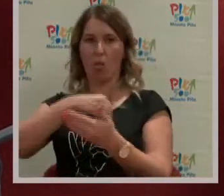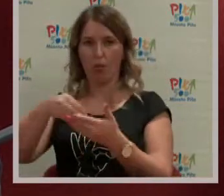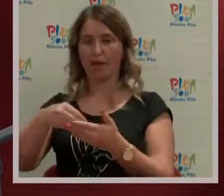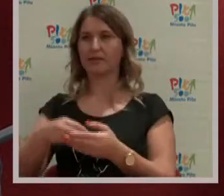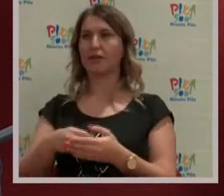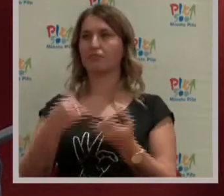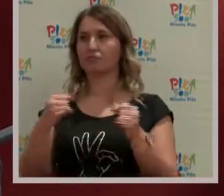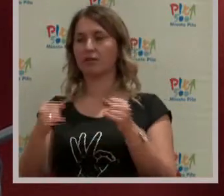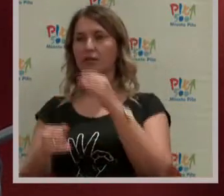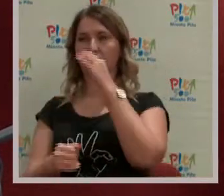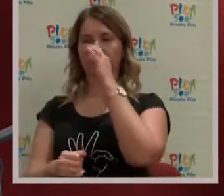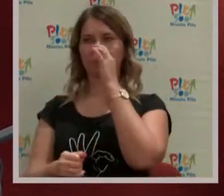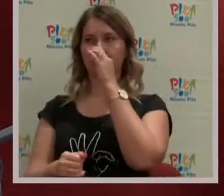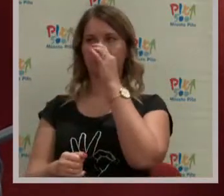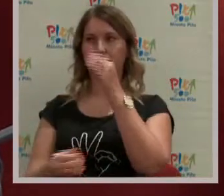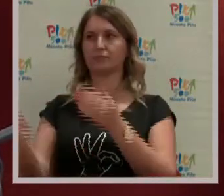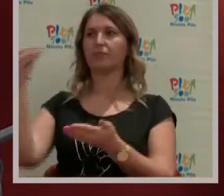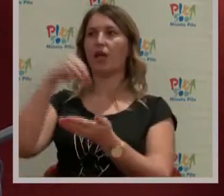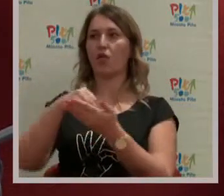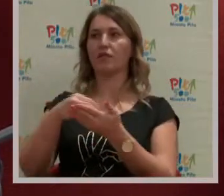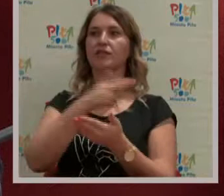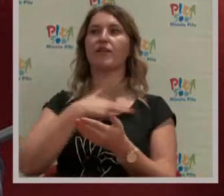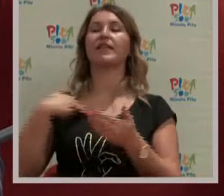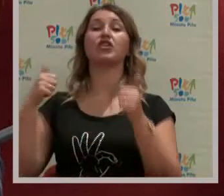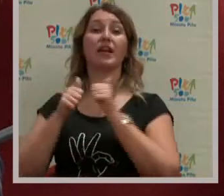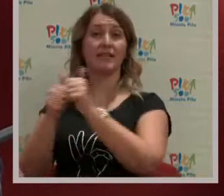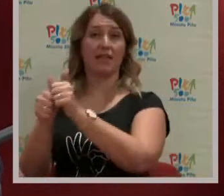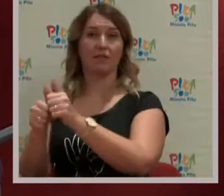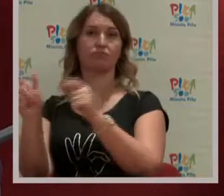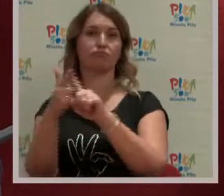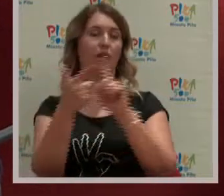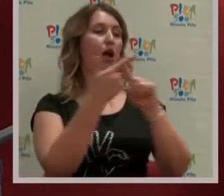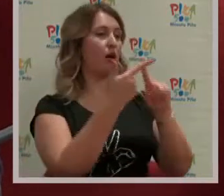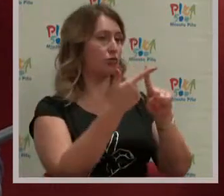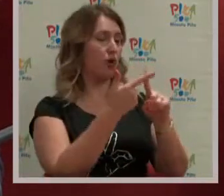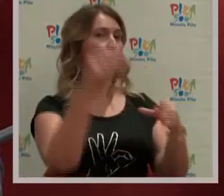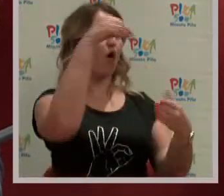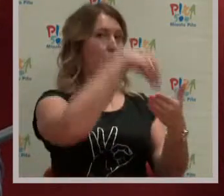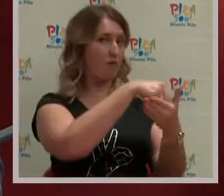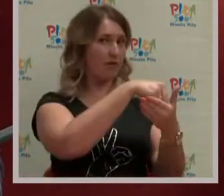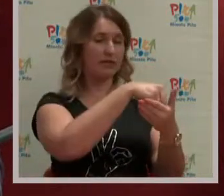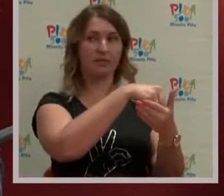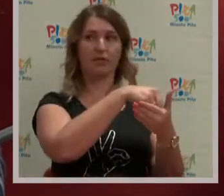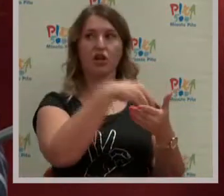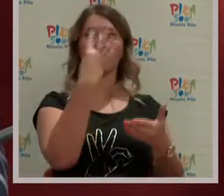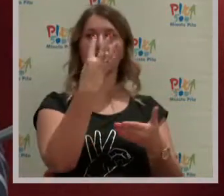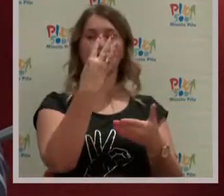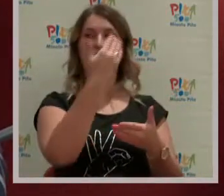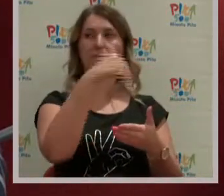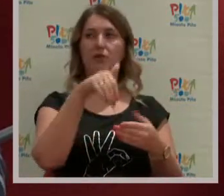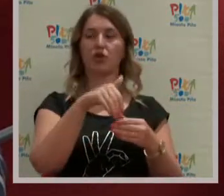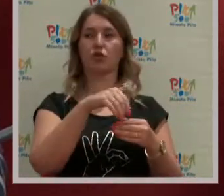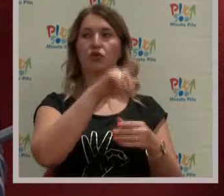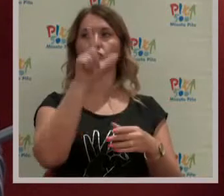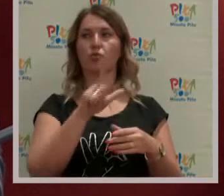milionów zł na dofinansowanie naszych przedsięwzięć inwestycyjnych a z drugiej strony wprowadzamy kwotę 4 milionów 300 tys.